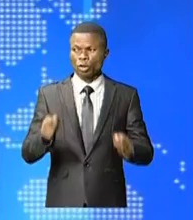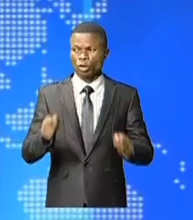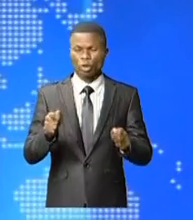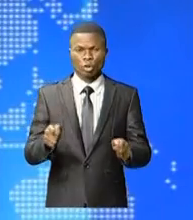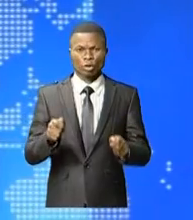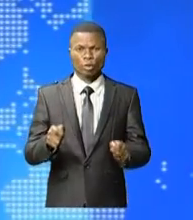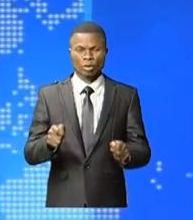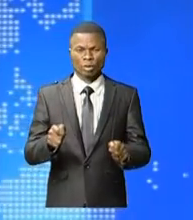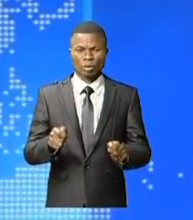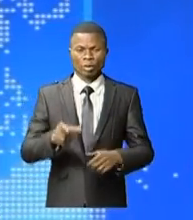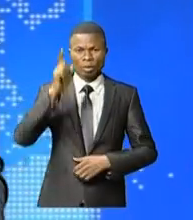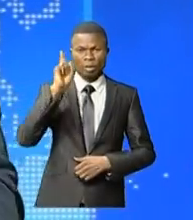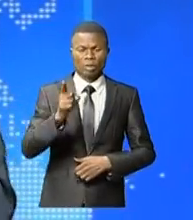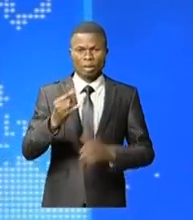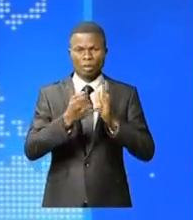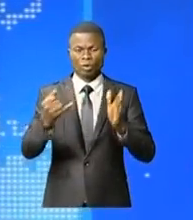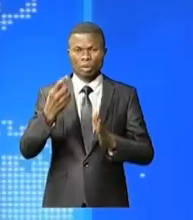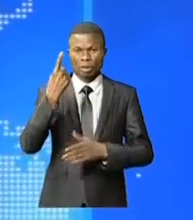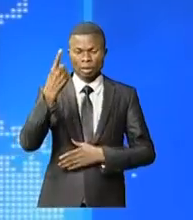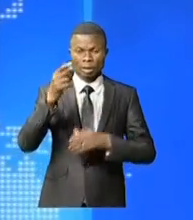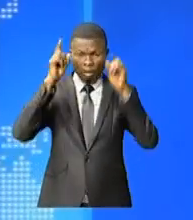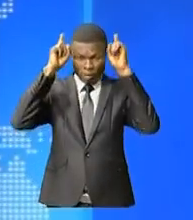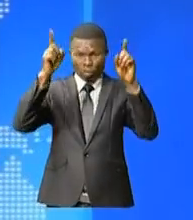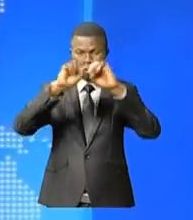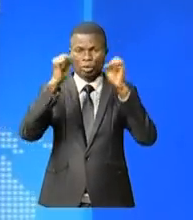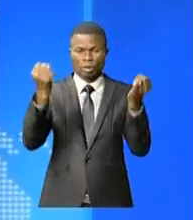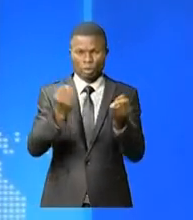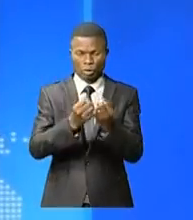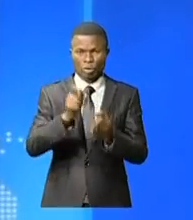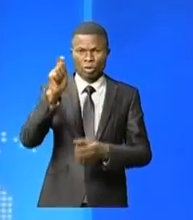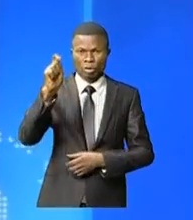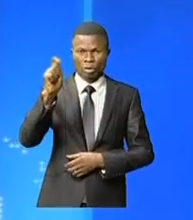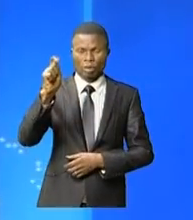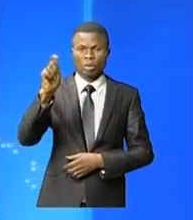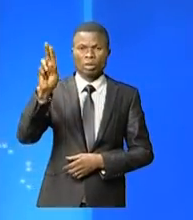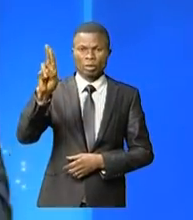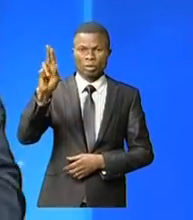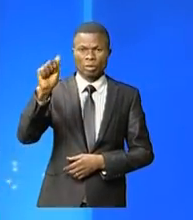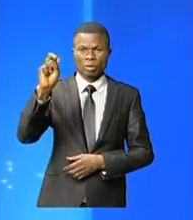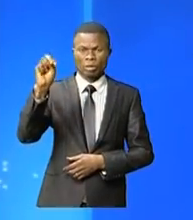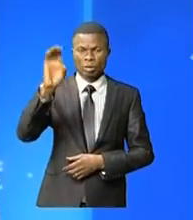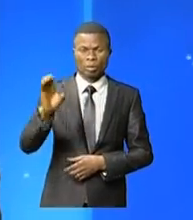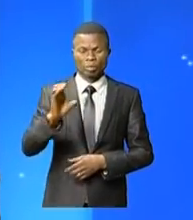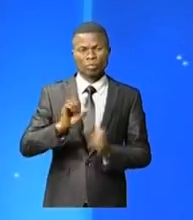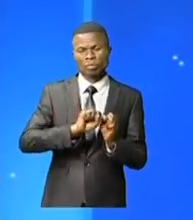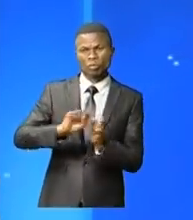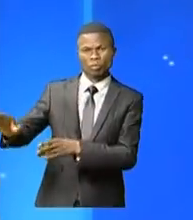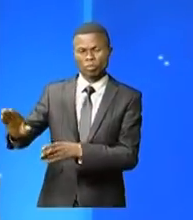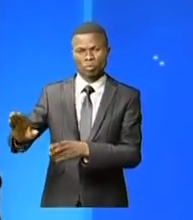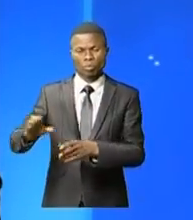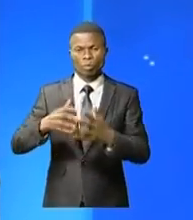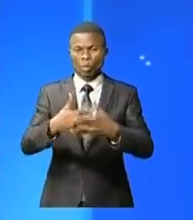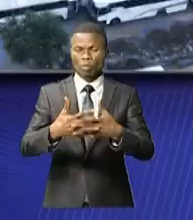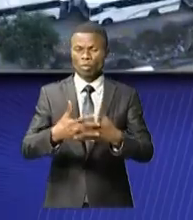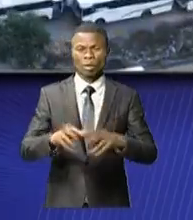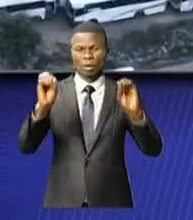Le journal 161 bus de la société de transport en commun Transco, abandonné sans moteur